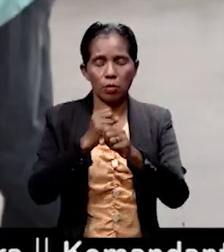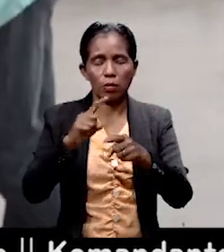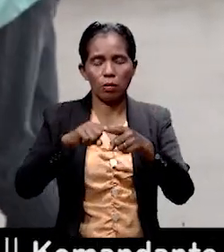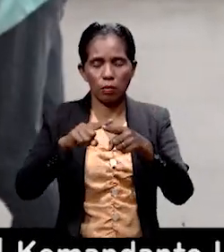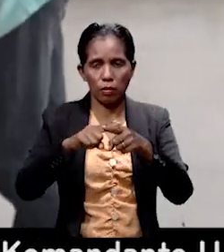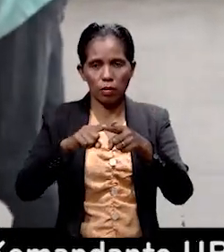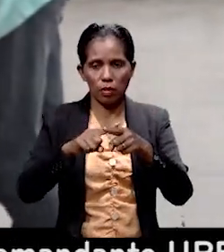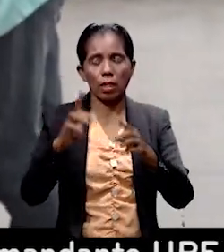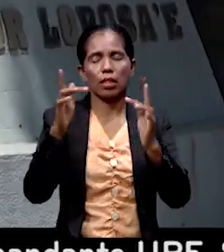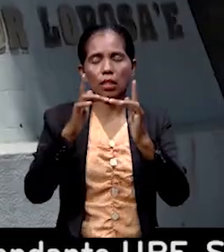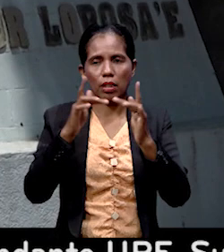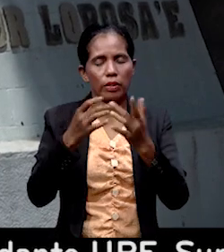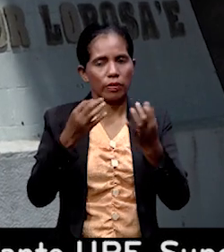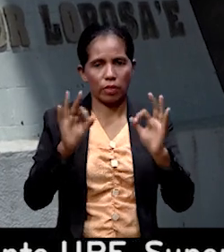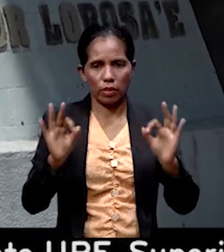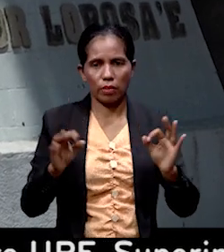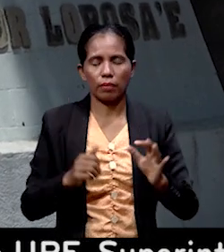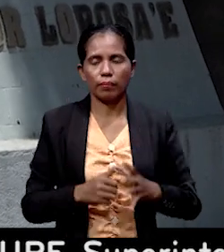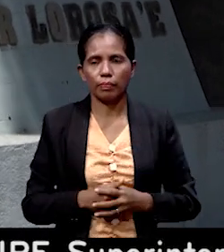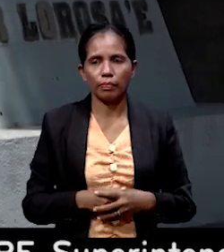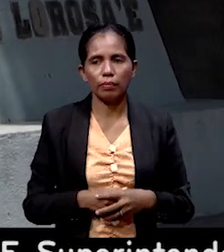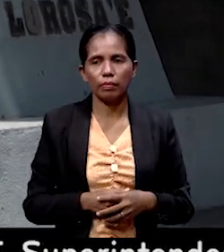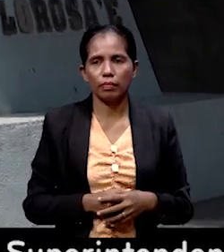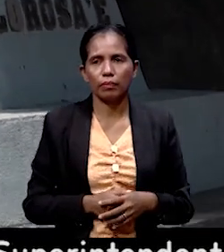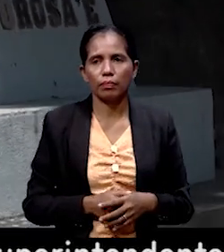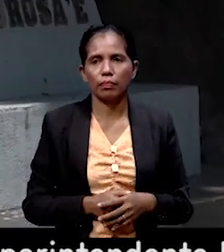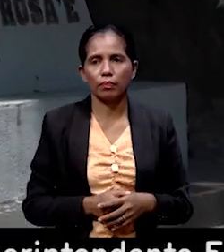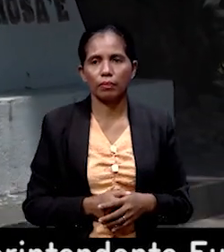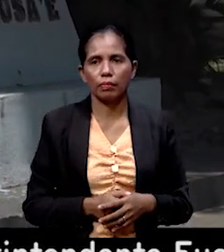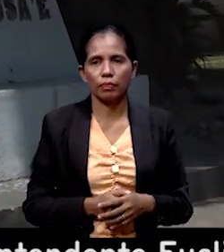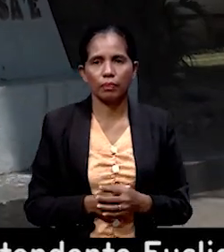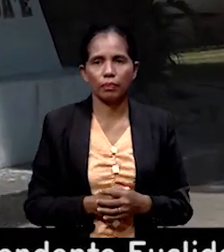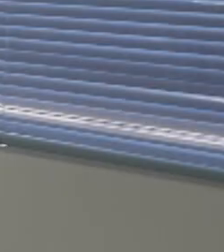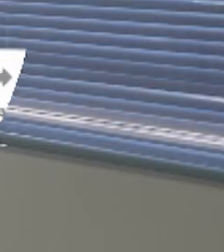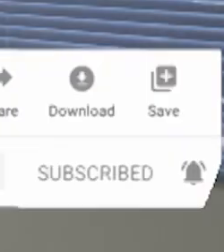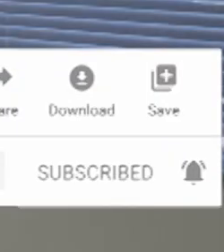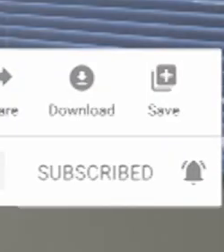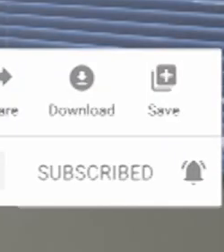ho propinas seremata. Laura da Cruz, Aderito Simenes, Ziemen.